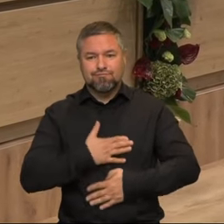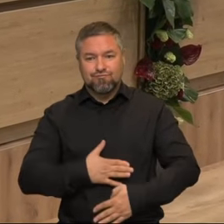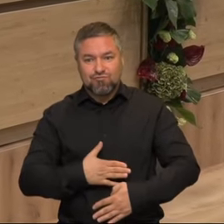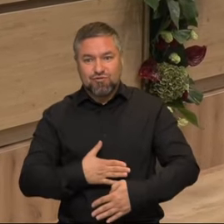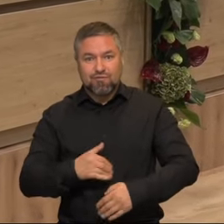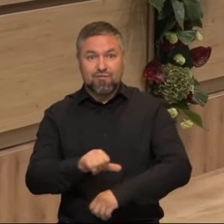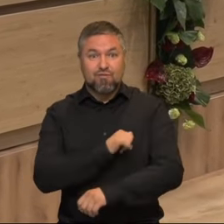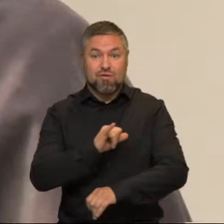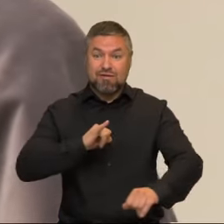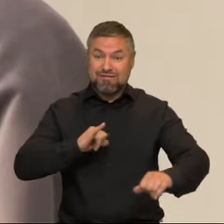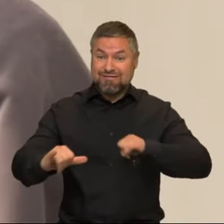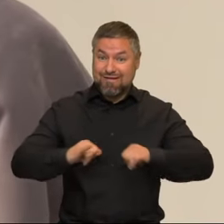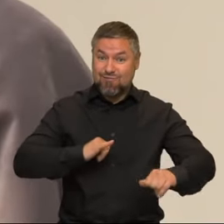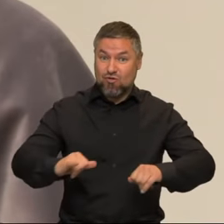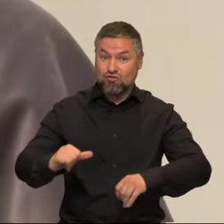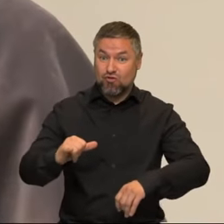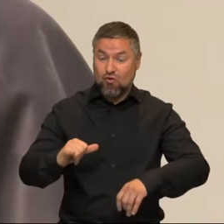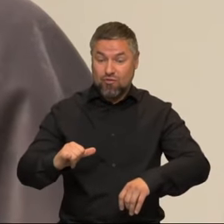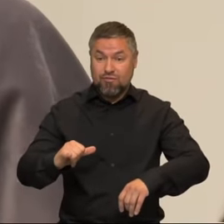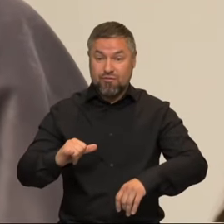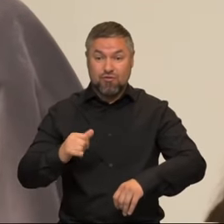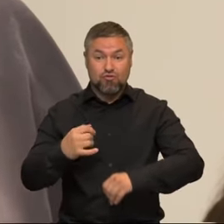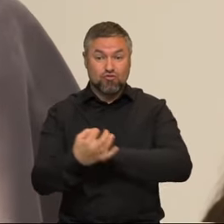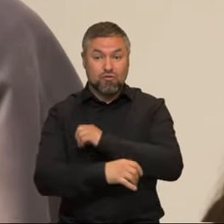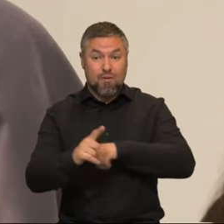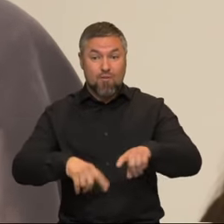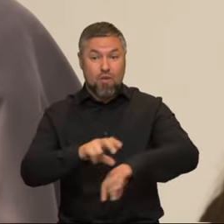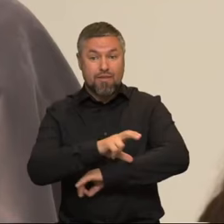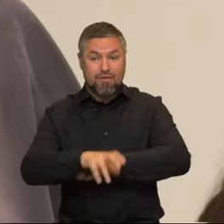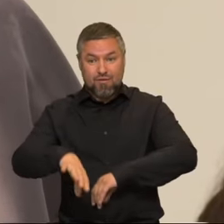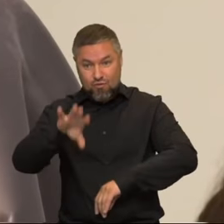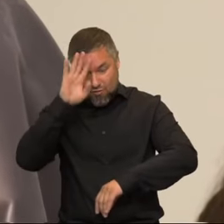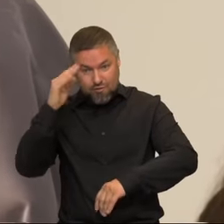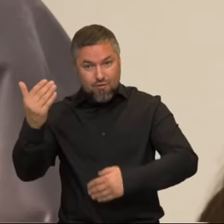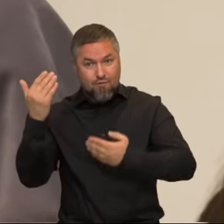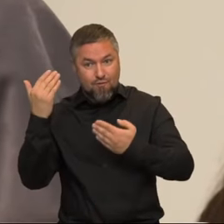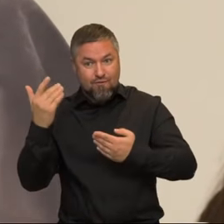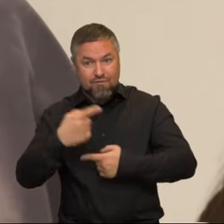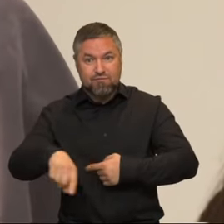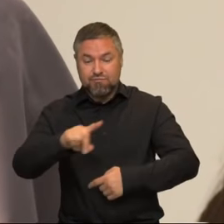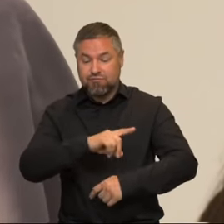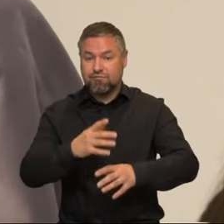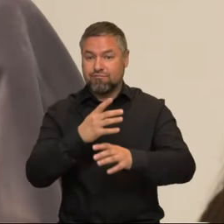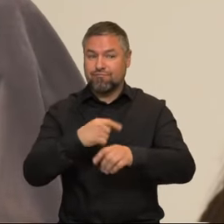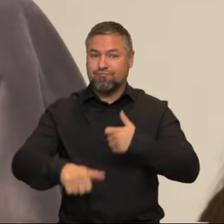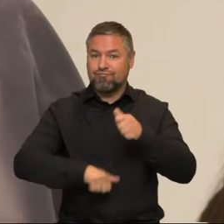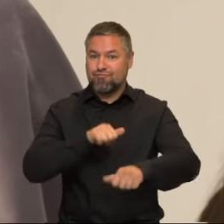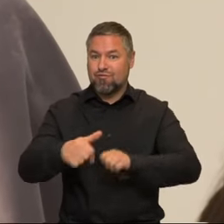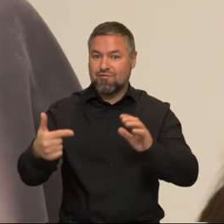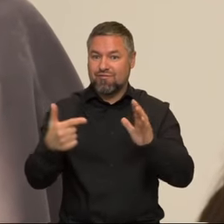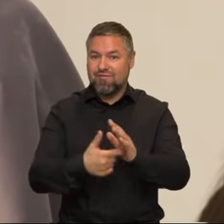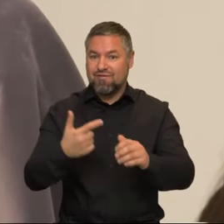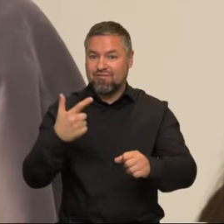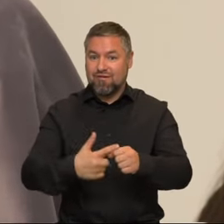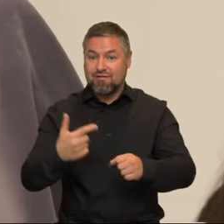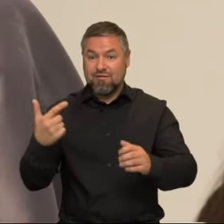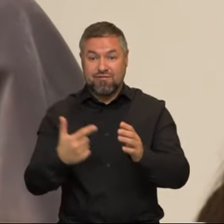miło w imieniu Samorządu Studenckiego Politechniki Łódzkiej powitać was na inauguracji roku akademickiego